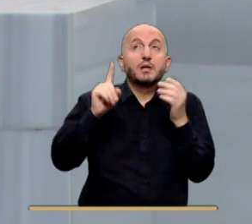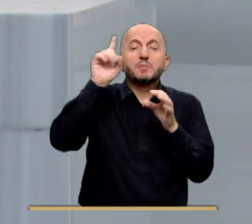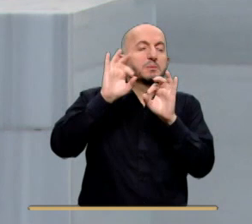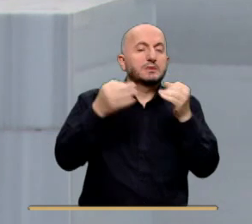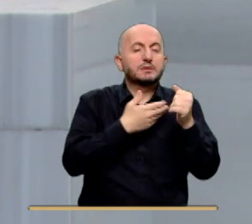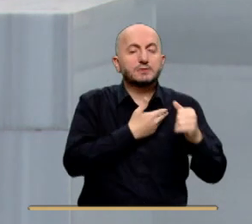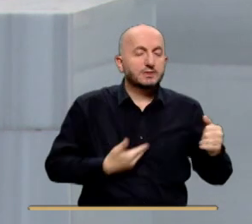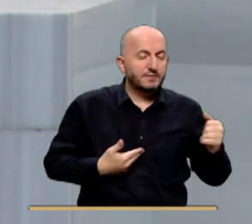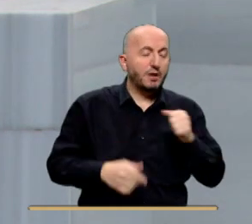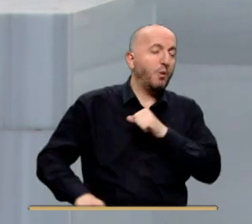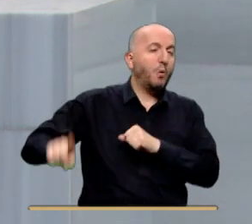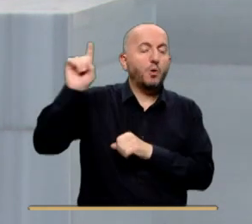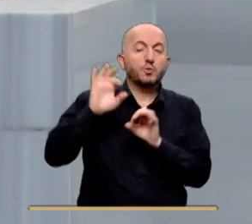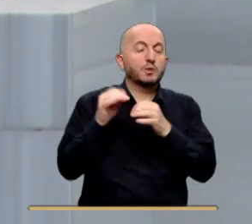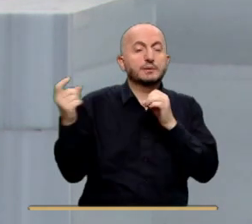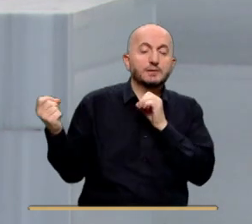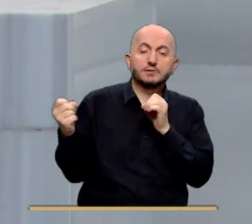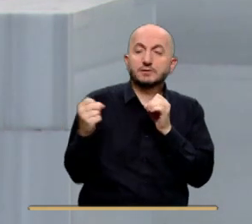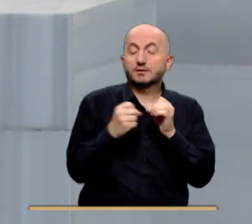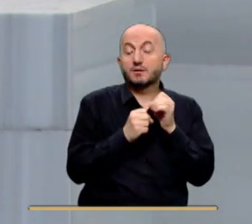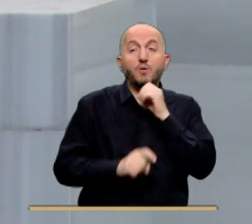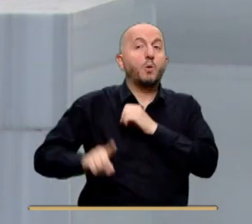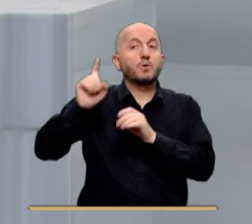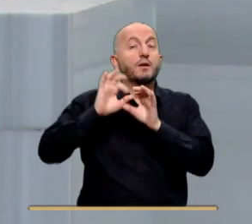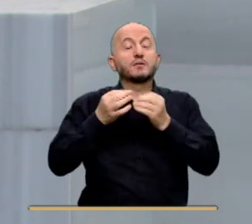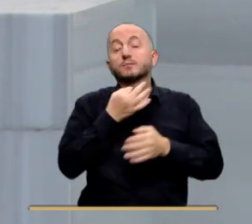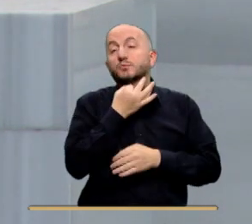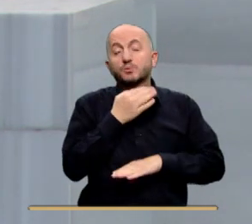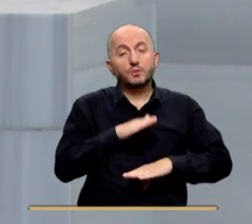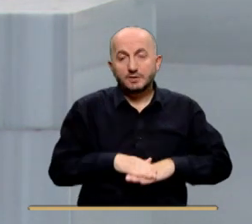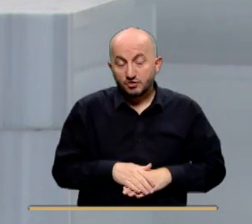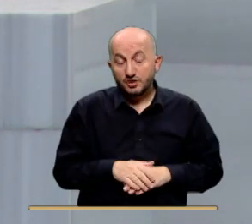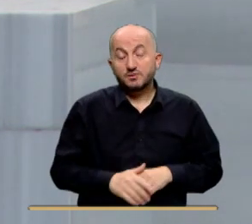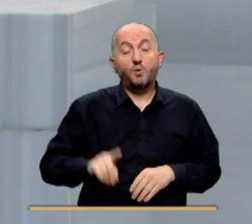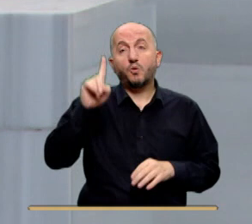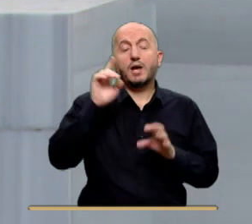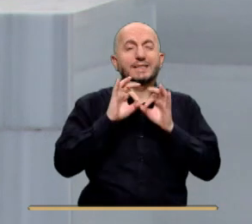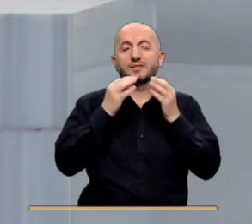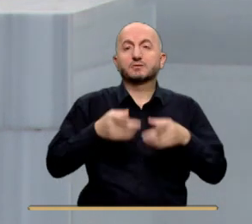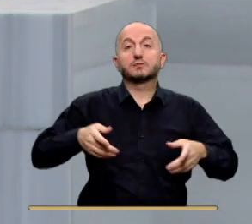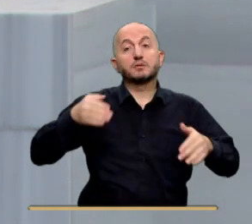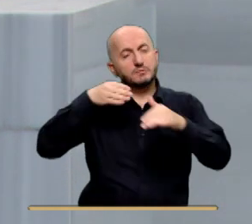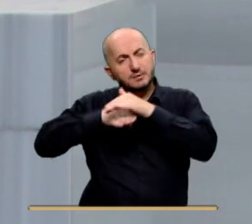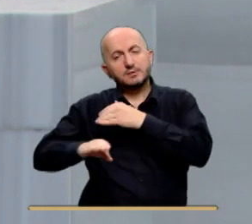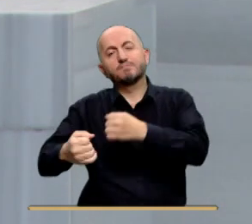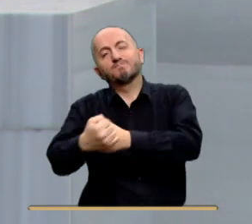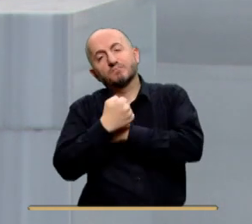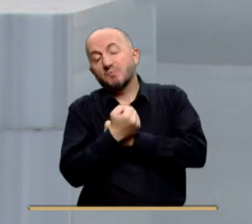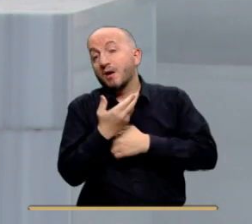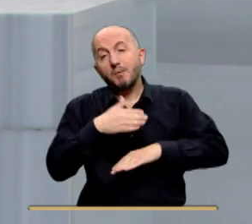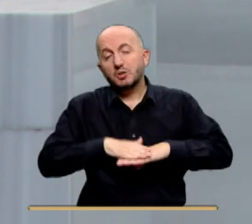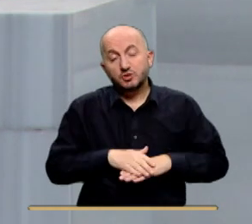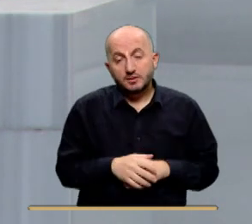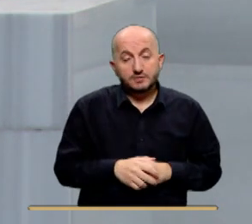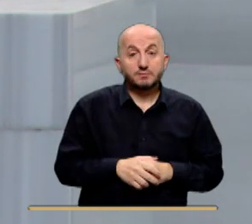seveceğiz, onu nasıl zikredeceğiz, ona nasıl şükredeceğiz, ona nasıl tevekkül ve teslimiyet